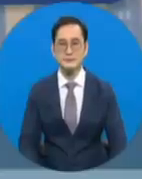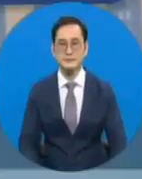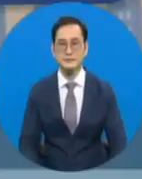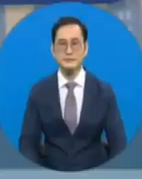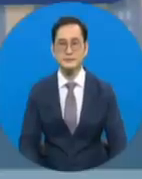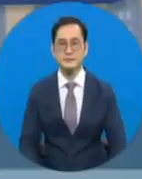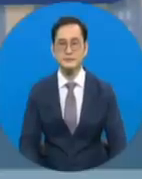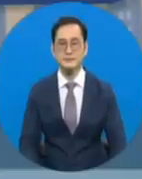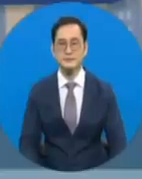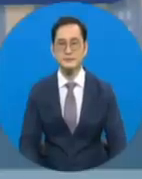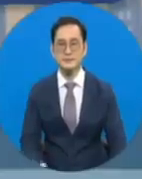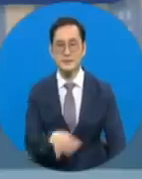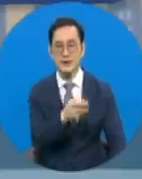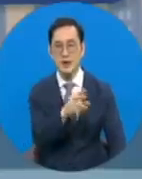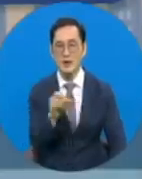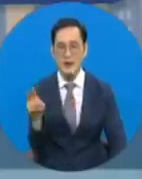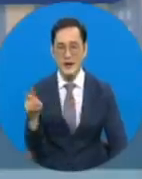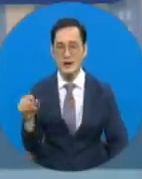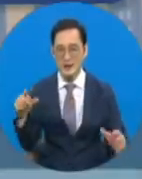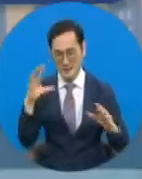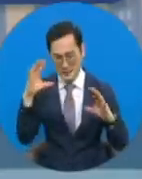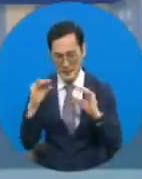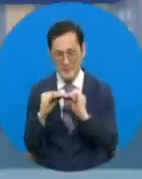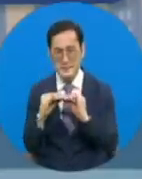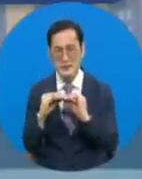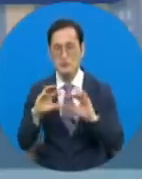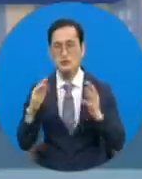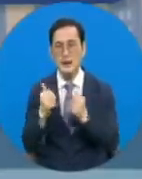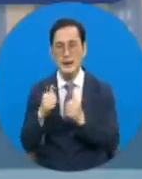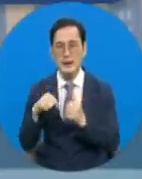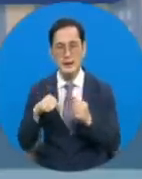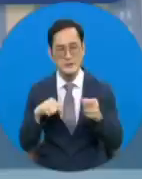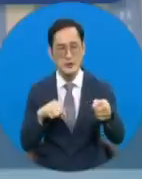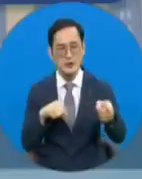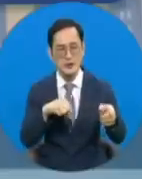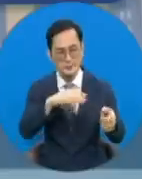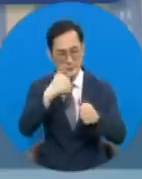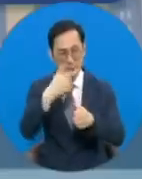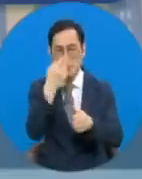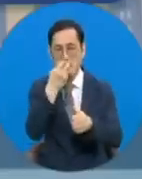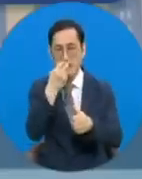여야가 국정조사를 실시하기로 합의했습니다. 동아일보 신면입니다.